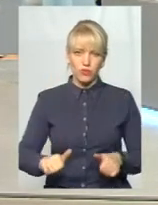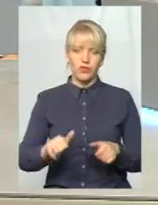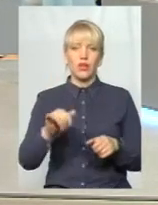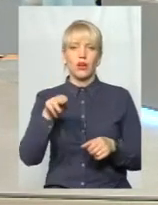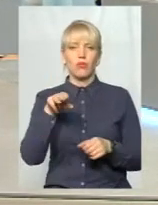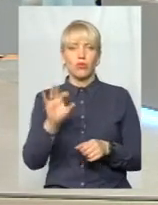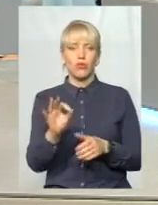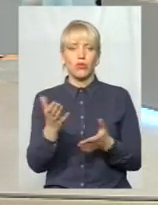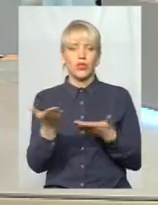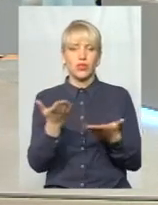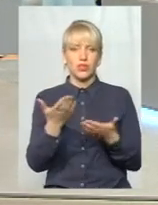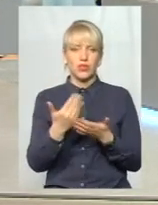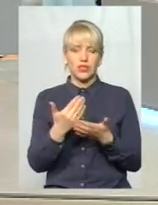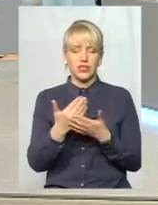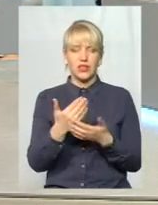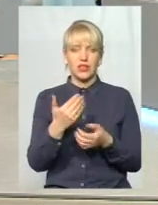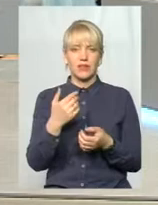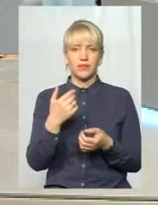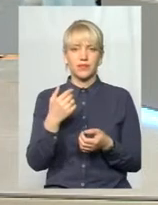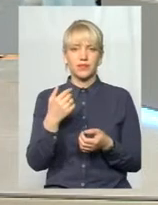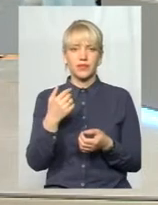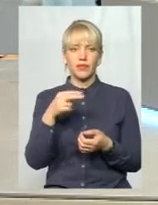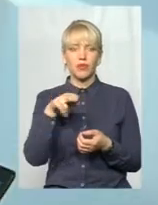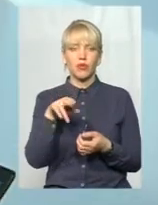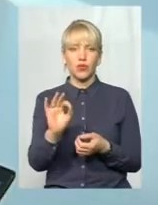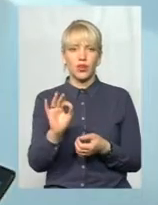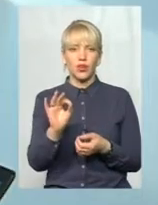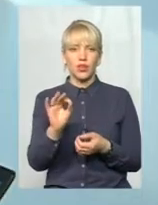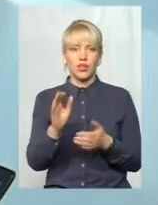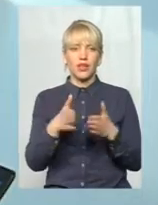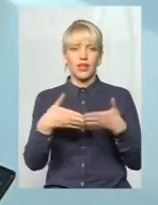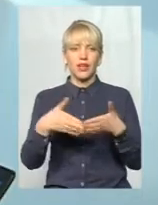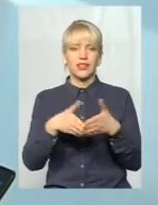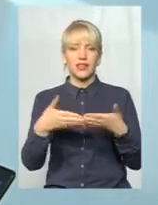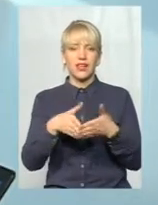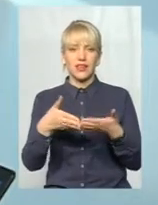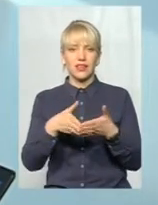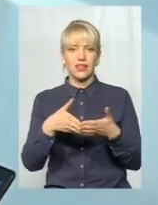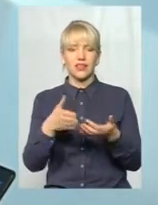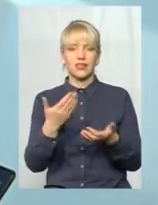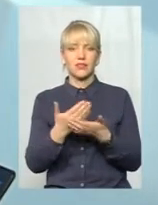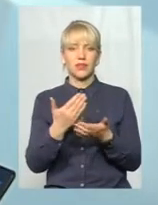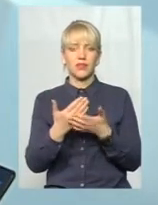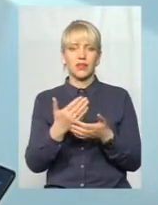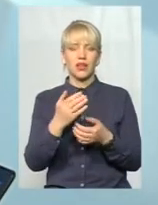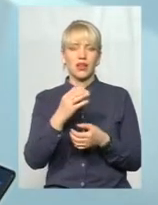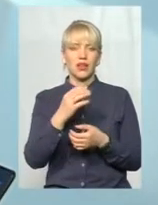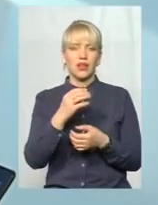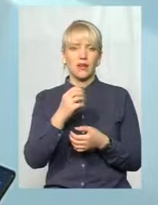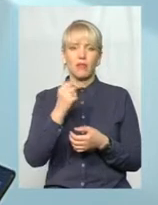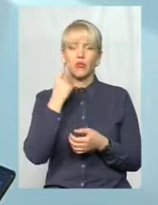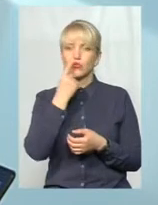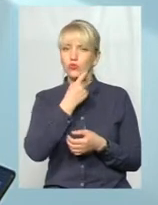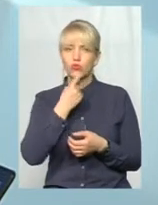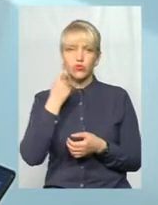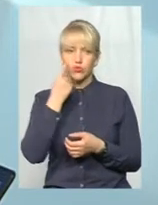якихось зовнішніх признаках, по картках навіть амбулаторій і по зубних